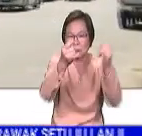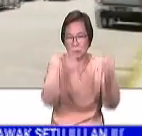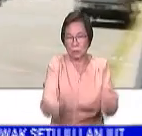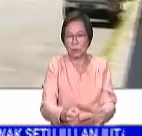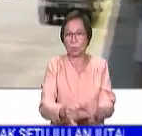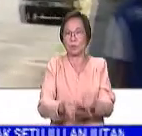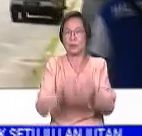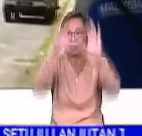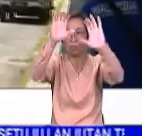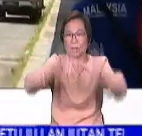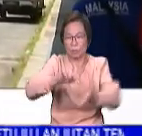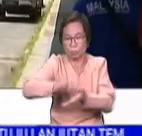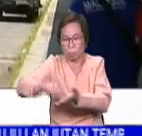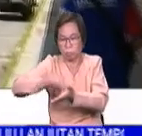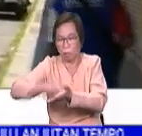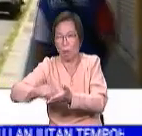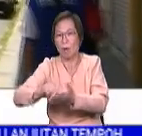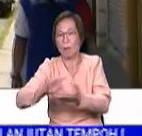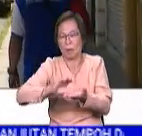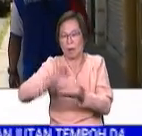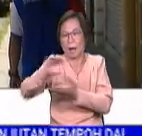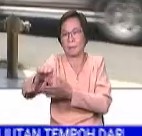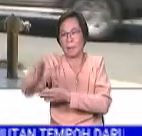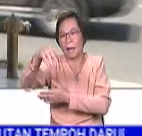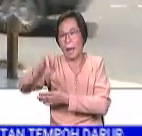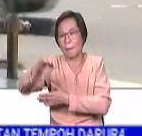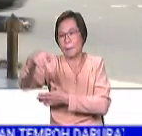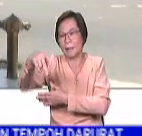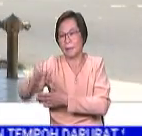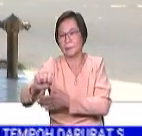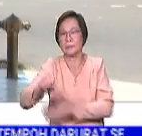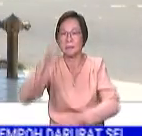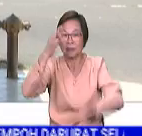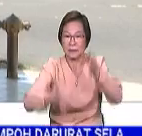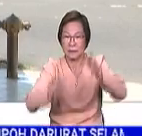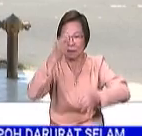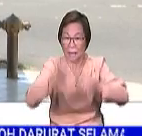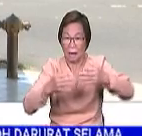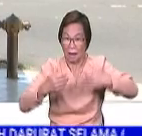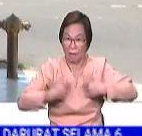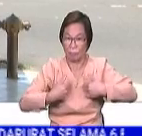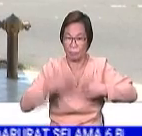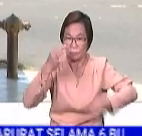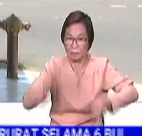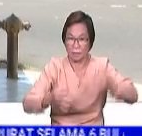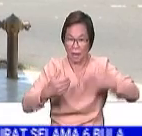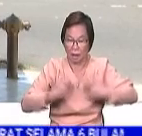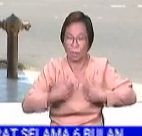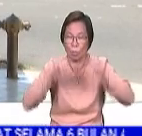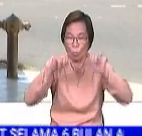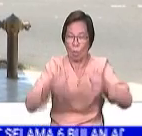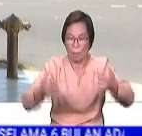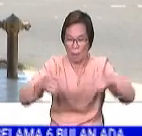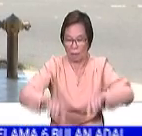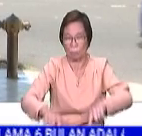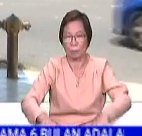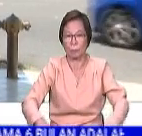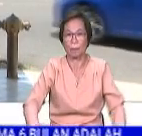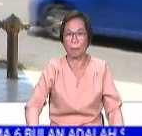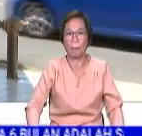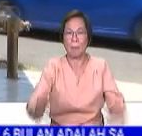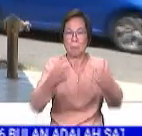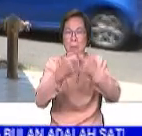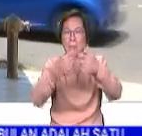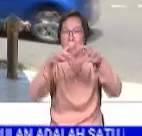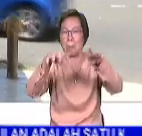lisannya disalurkan kepada mps.rar sekiranya ada akhirnya perilakunya Mat karet